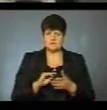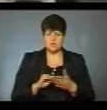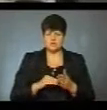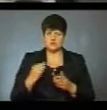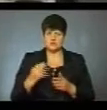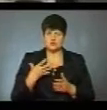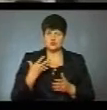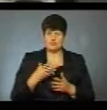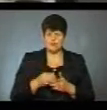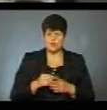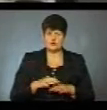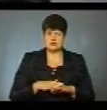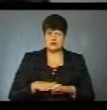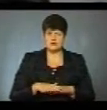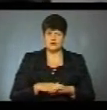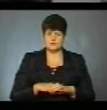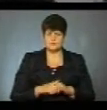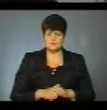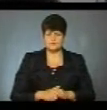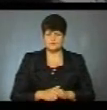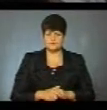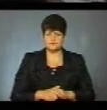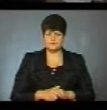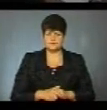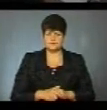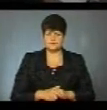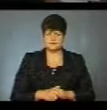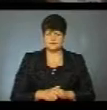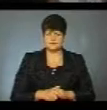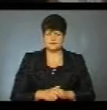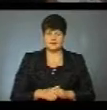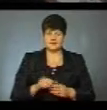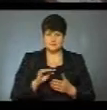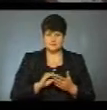народу. Абзац записуємо. Сивочолий